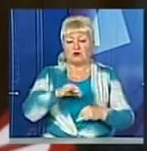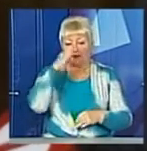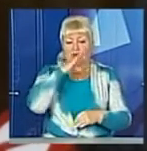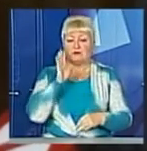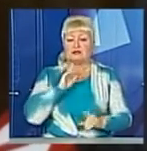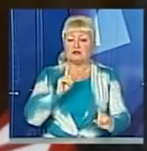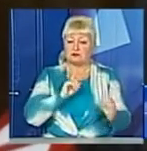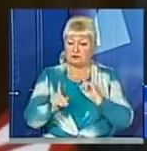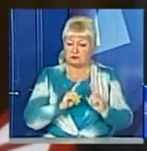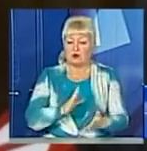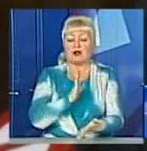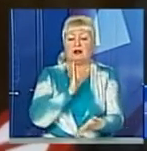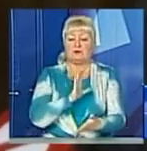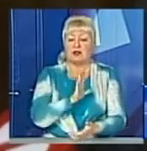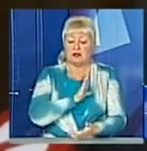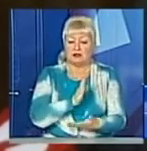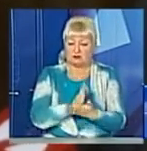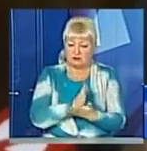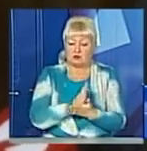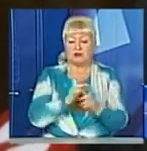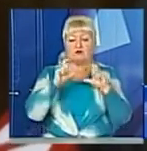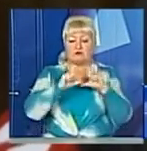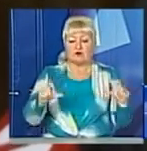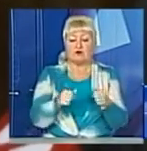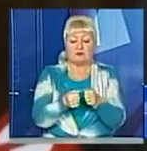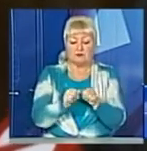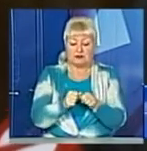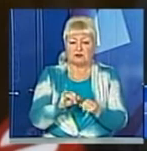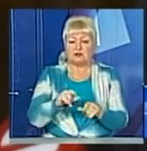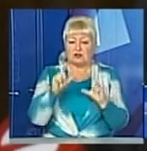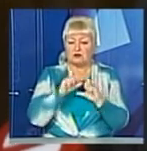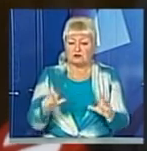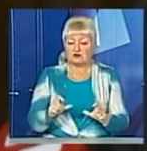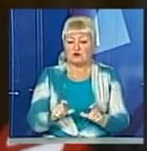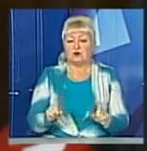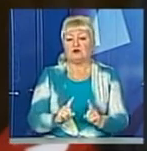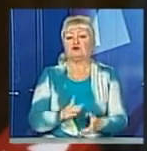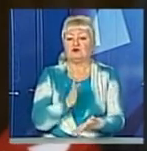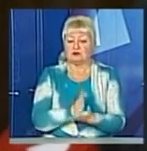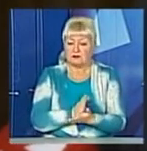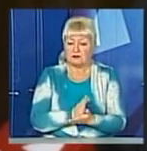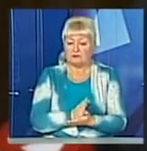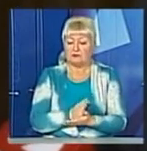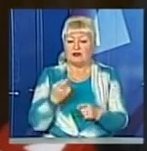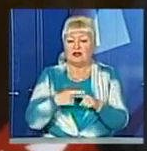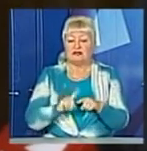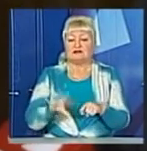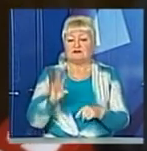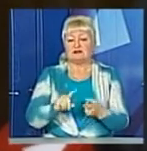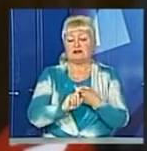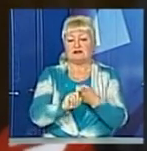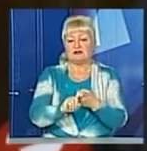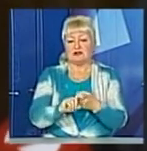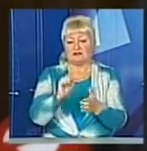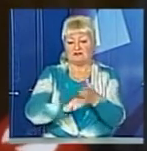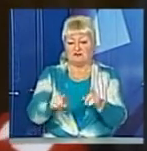зборах. Існує педикульоз в школах. І в школі конкретно. Безперечно, що є, бо це все залежить від сімей. Якщо